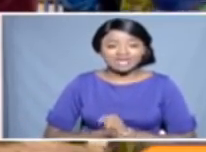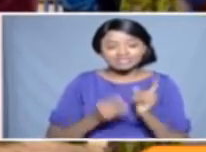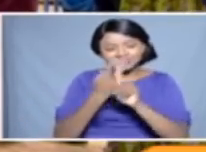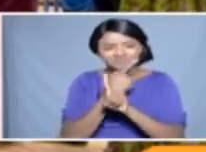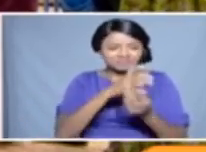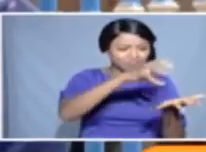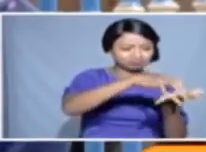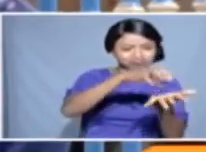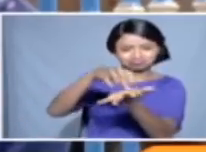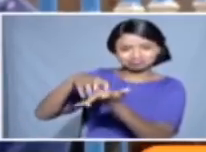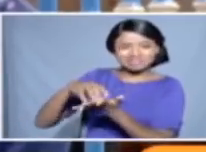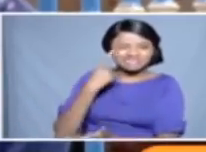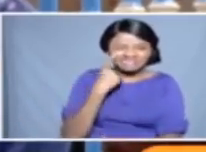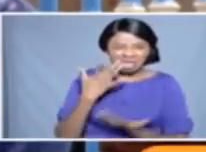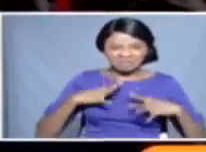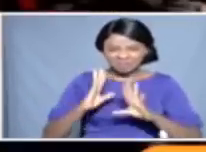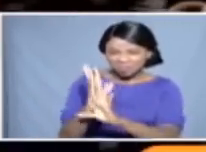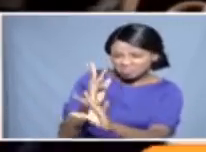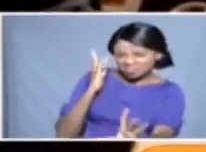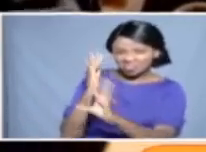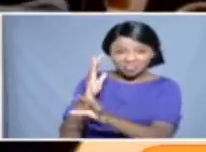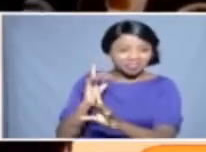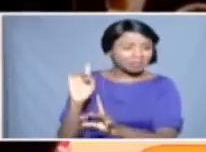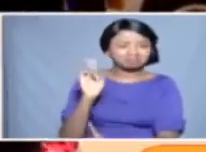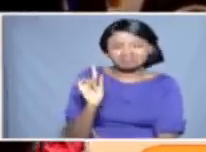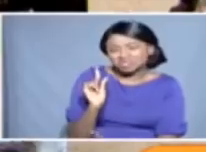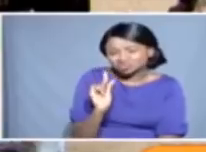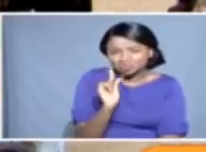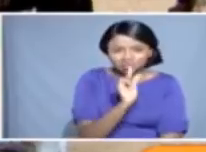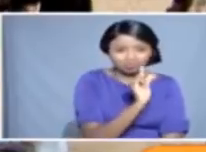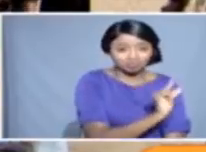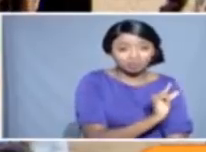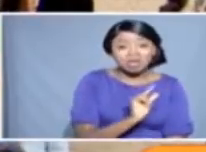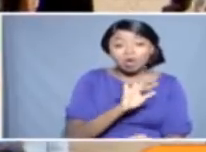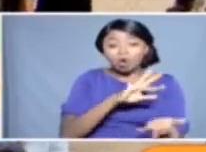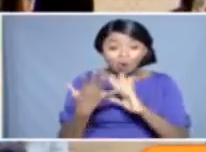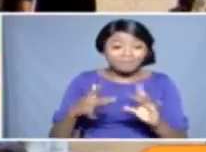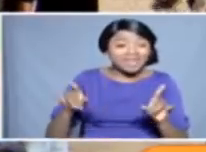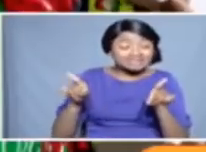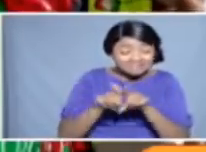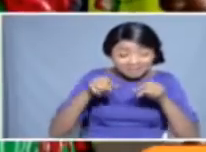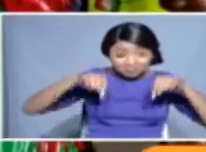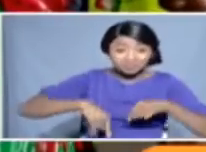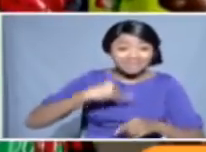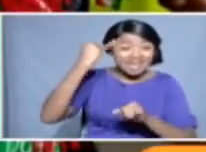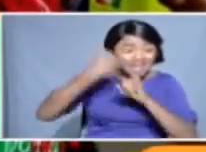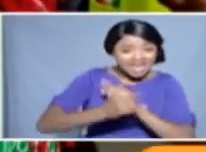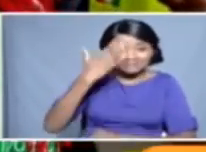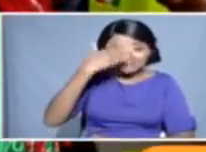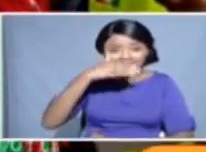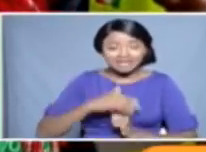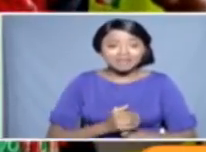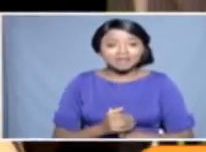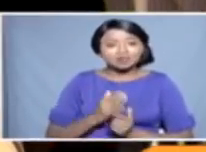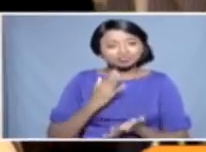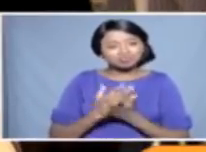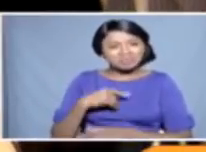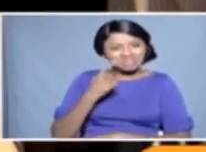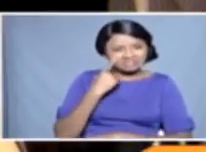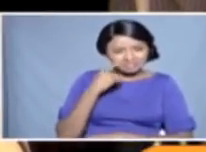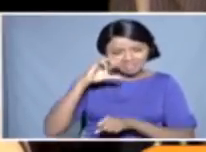mbalimbali vikishuhudia idadi ndogo ya watu kinyume na ilivyotarajiwa katika siku hii ya mwisho. Nimeona at least nimeomba